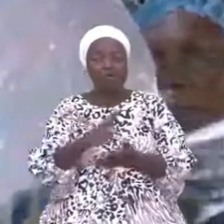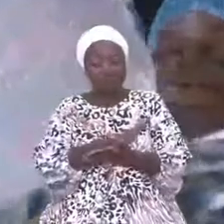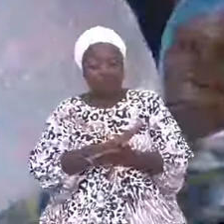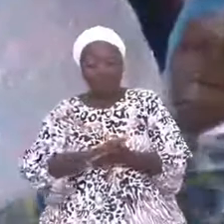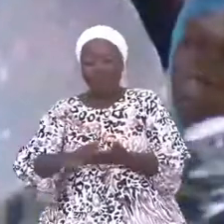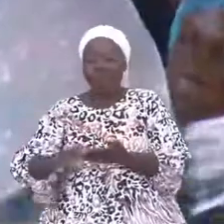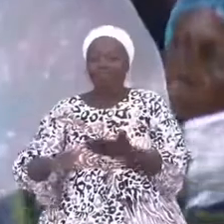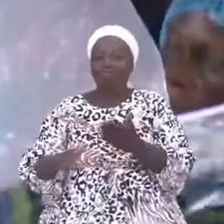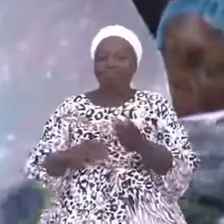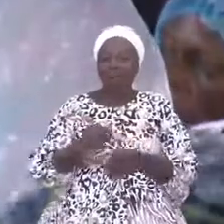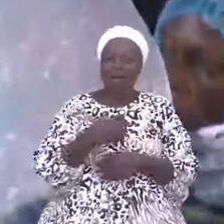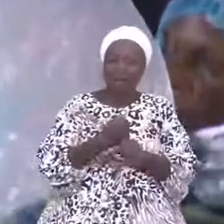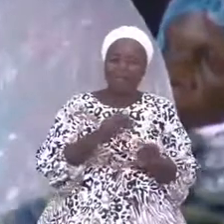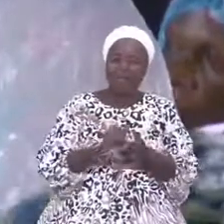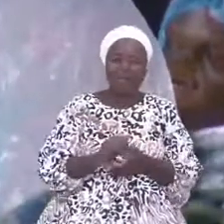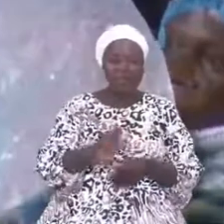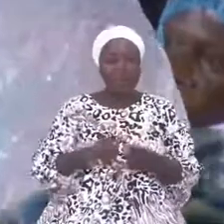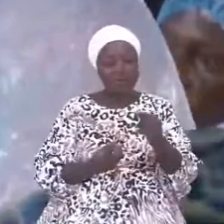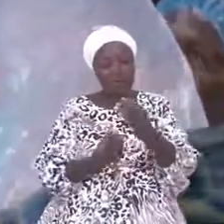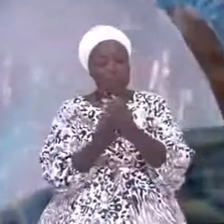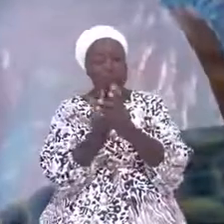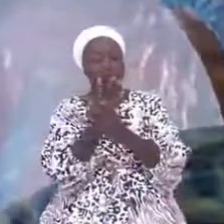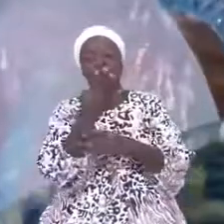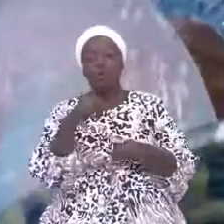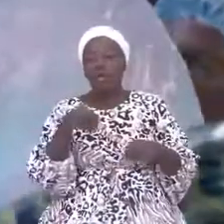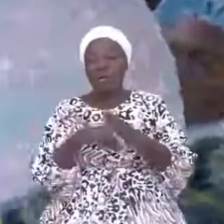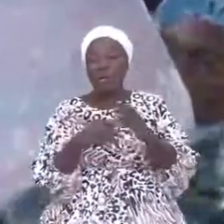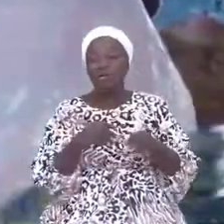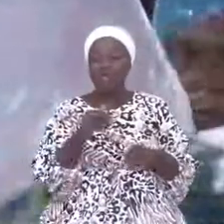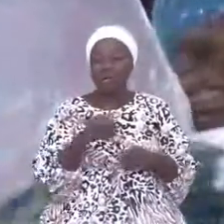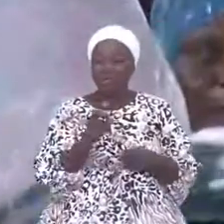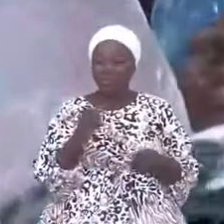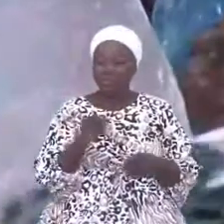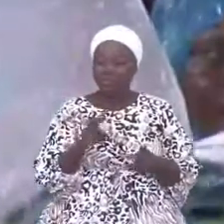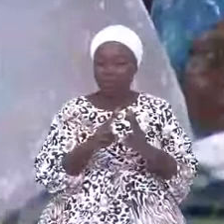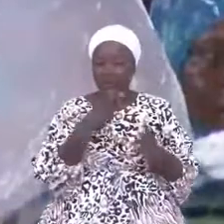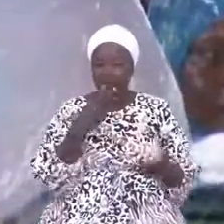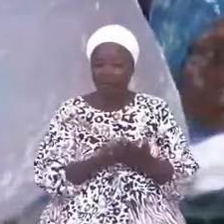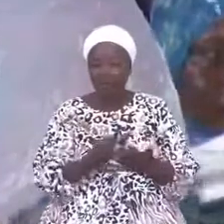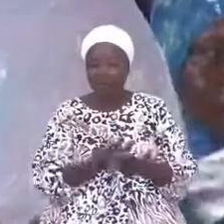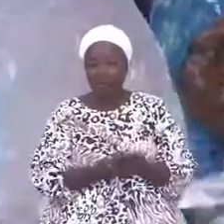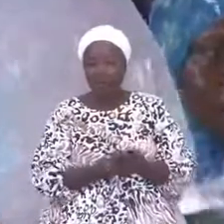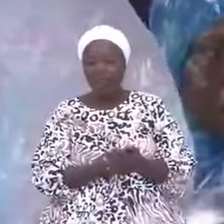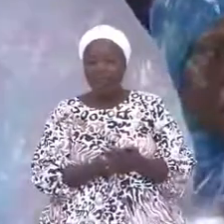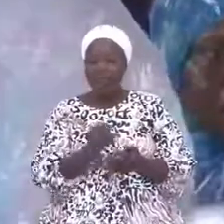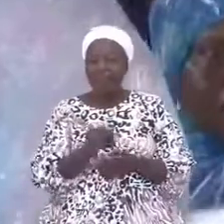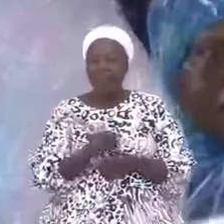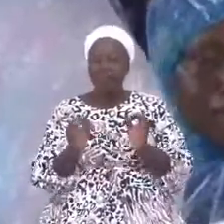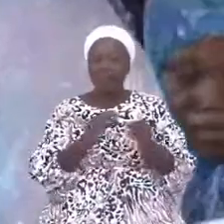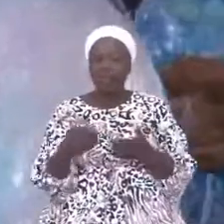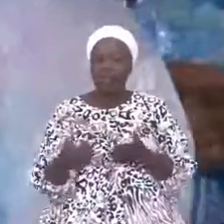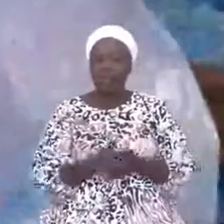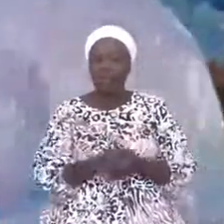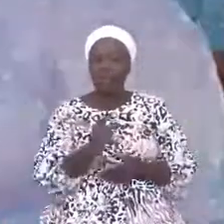le laver, l'entretenir et aider l'enfant à se